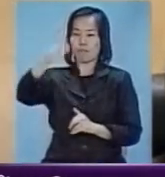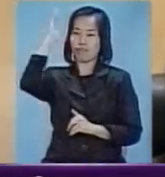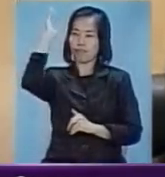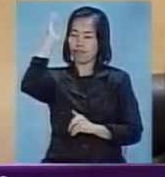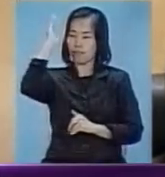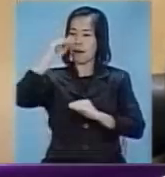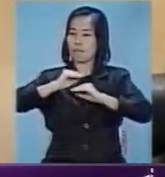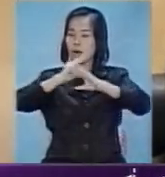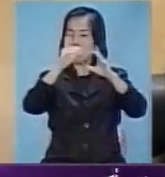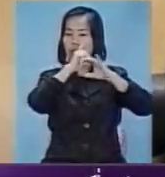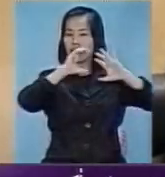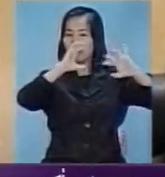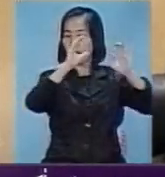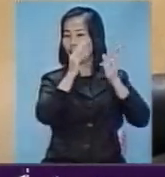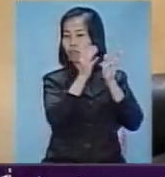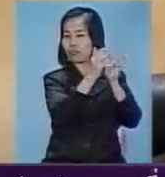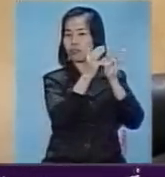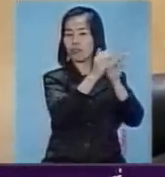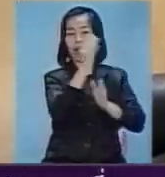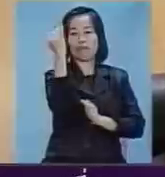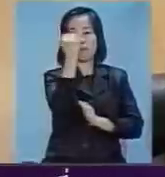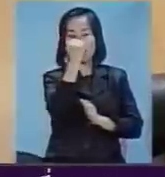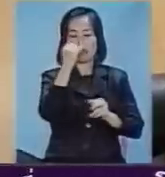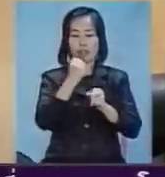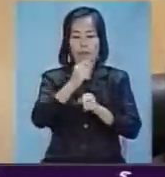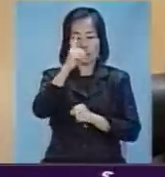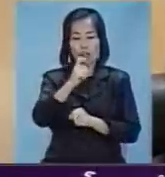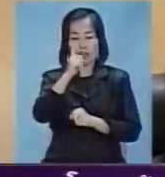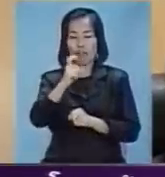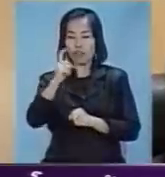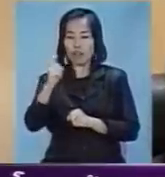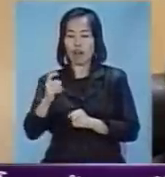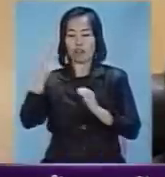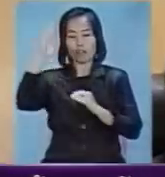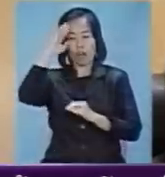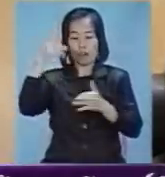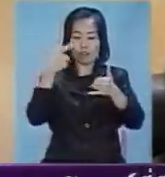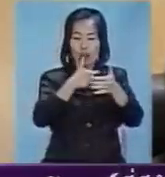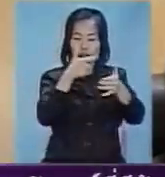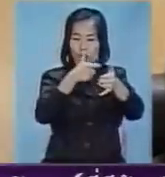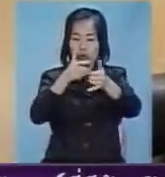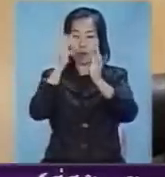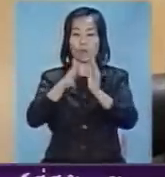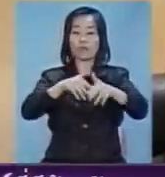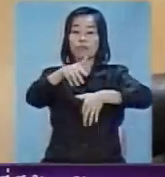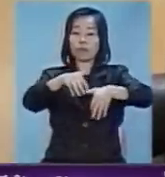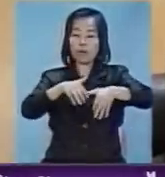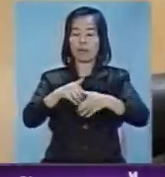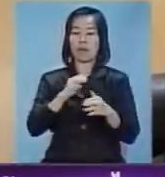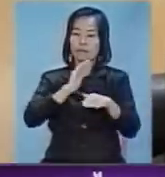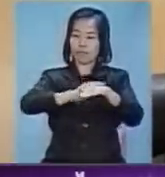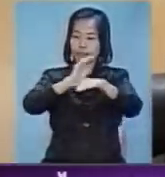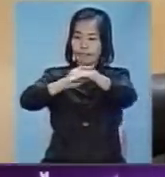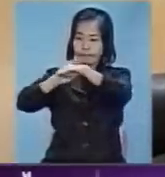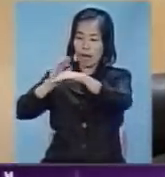าชวนเชื่อกลาวอ้างเหมือนที่พยายามจะกลาวอยทกวนว่า ทหารค่าประชาชนเพื่อที่จะปรุกระดม